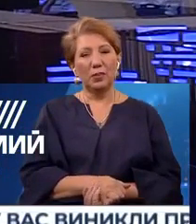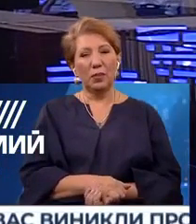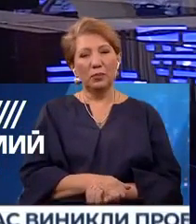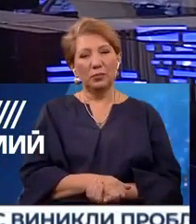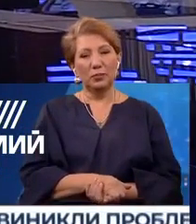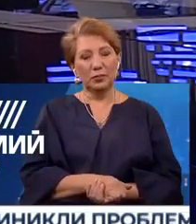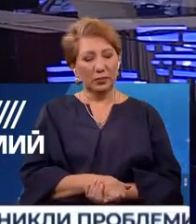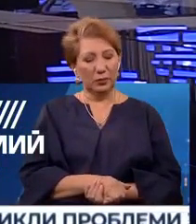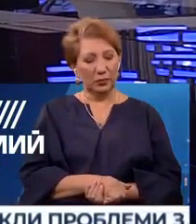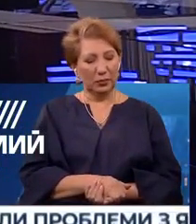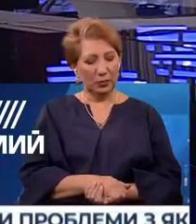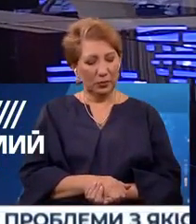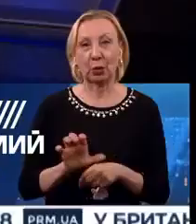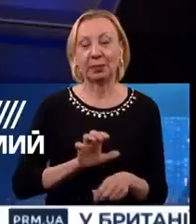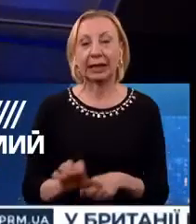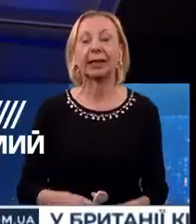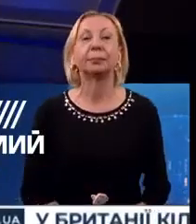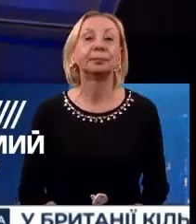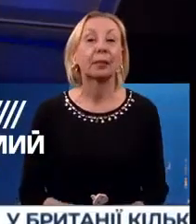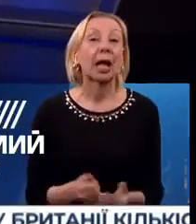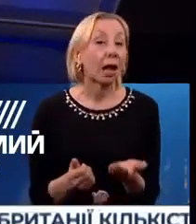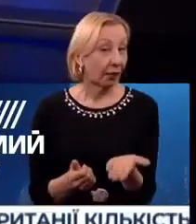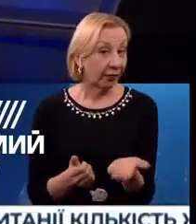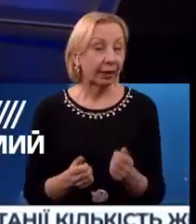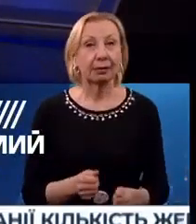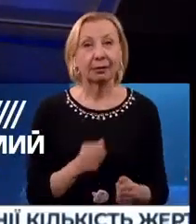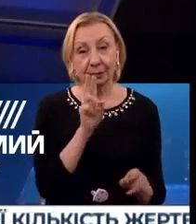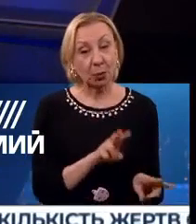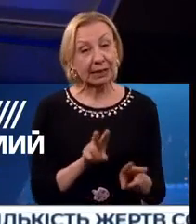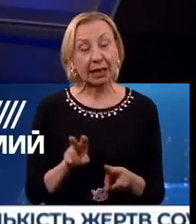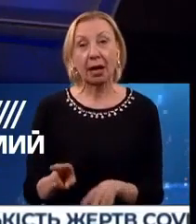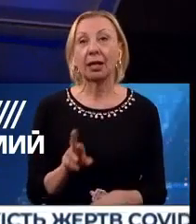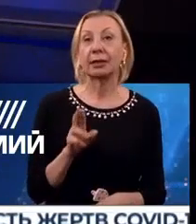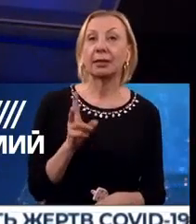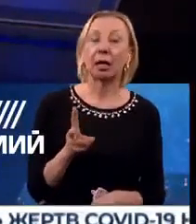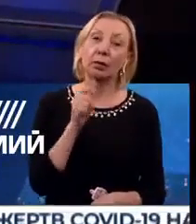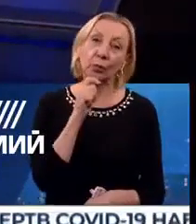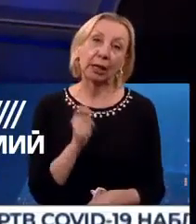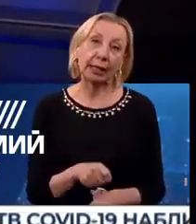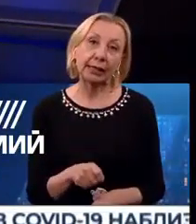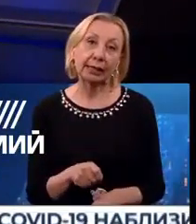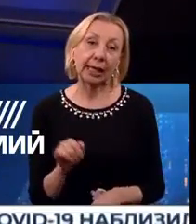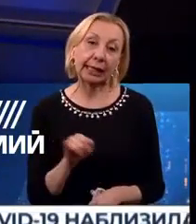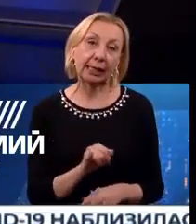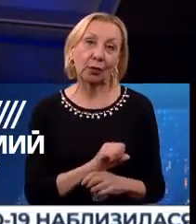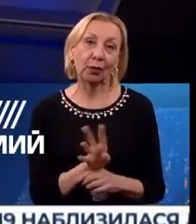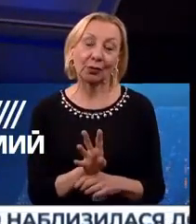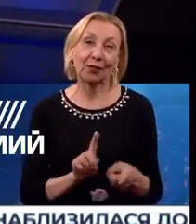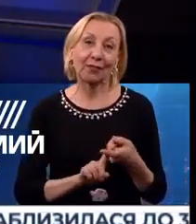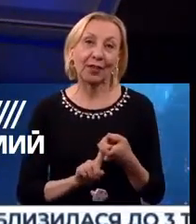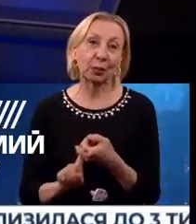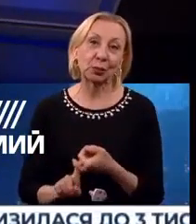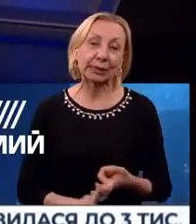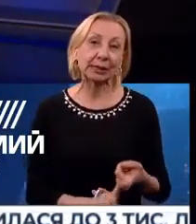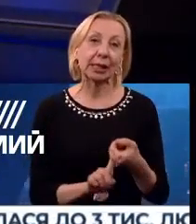дивіться, давайте ми різні теми пройдемо. Ви спостерігаєте, як Україна, скажімо так, Україна і коронавірус. Що ви про це